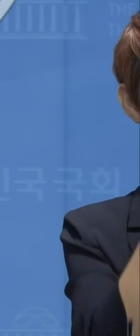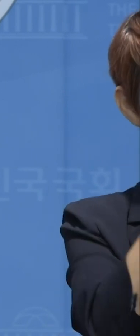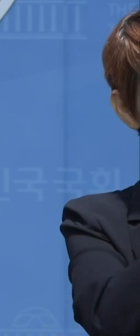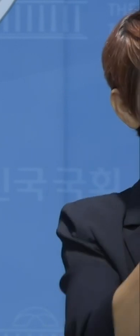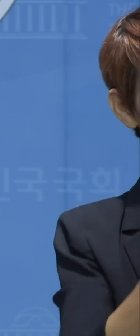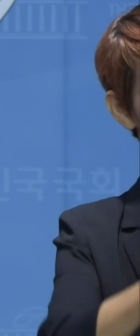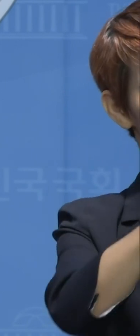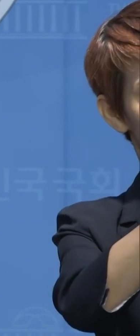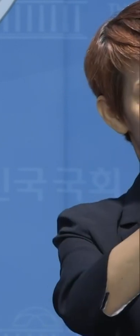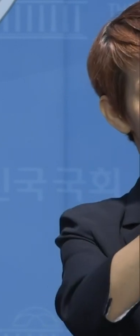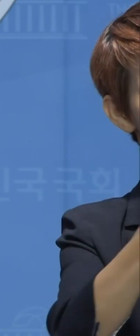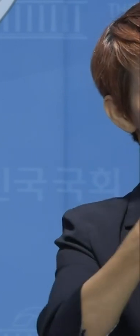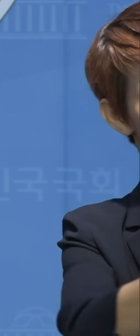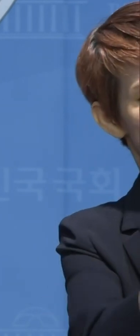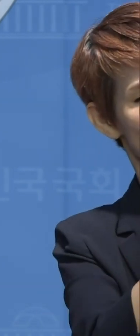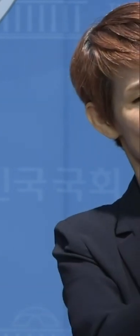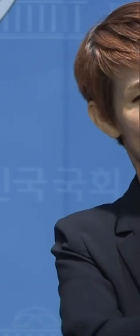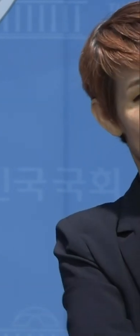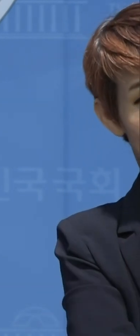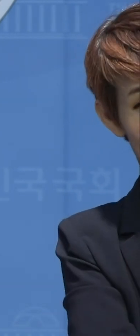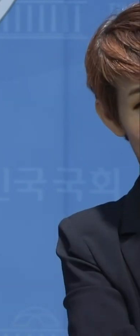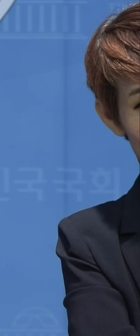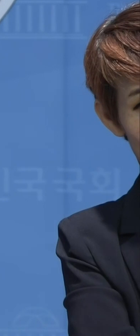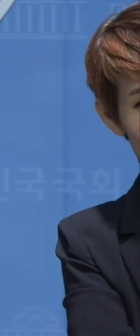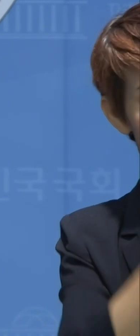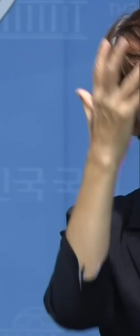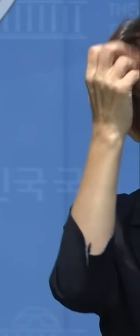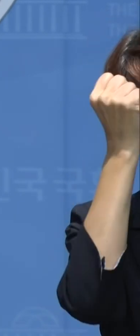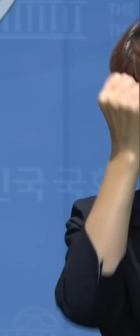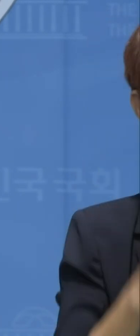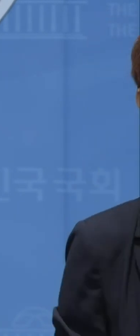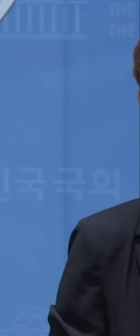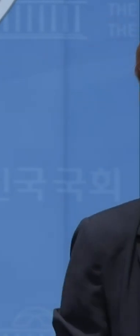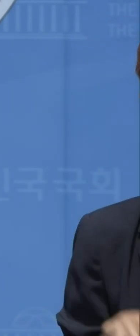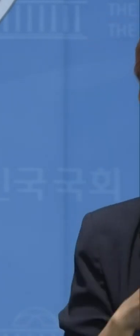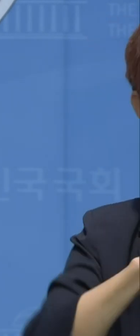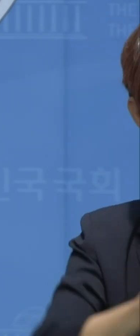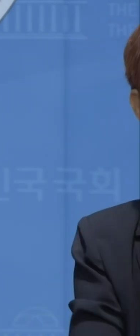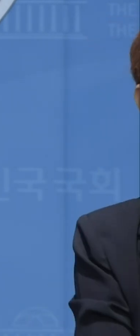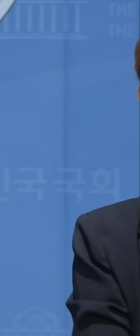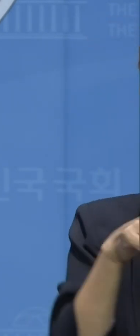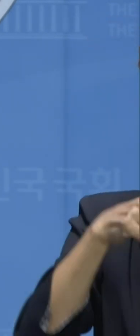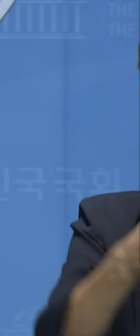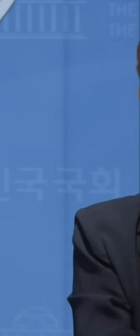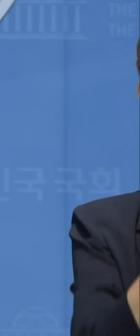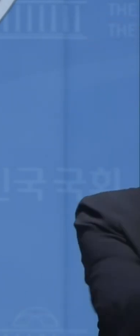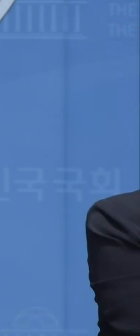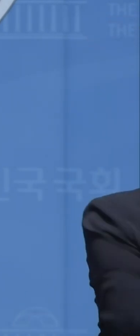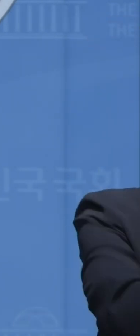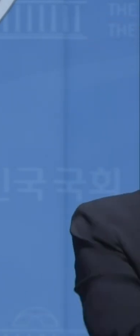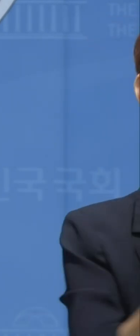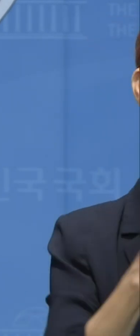힘이 되는 관계라고 말씀하신 걸 잊지 않고 있습니다 혁신당 민주당은